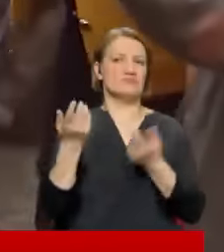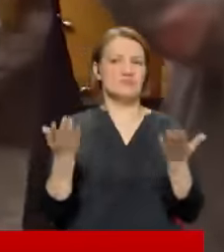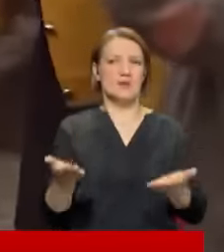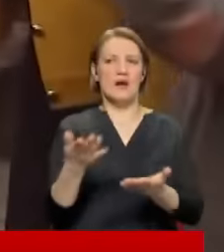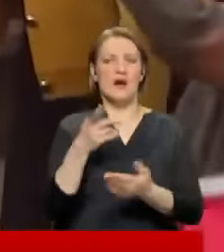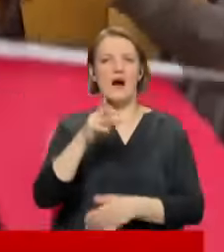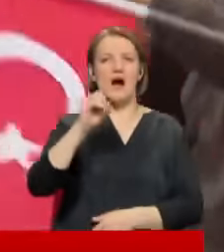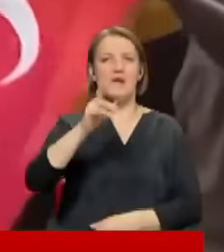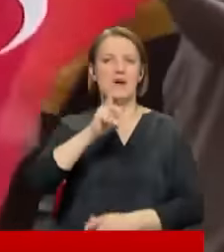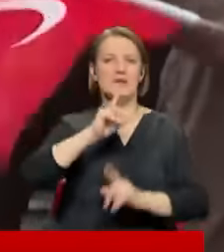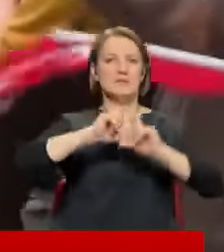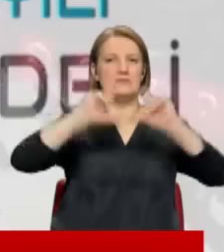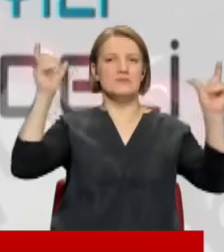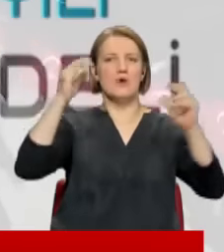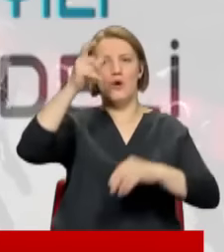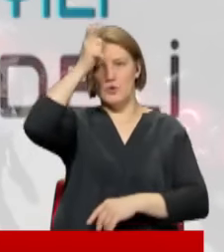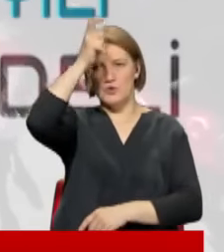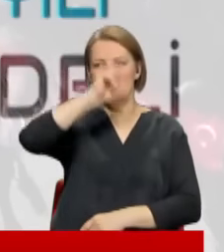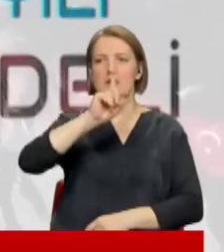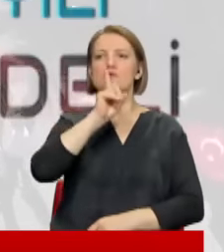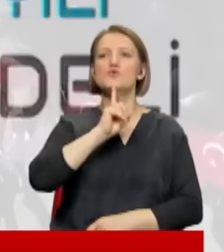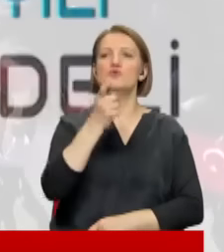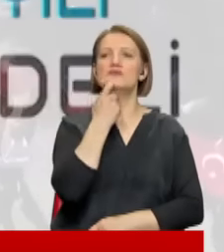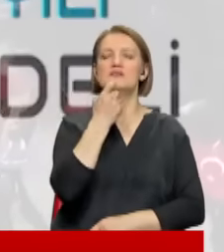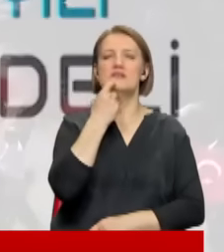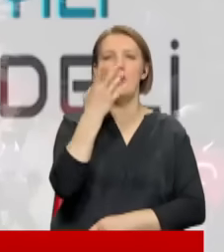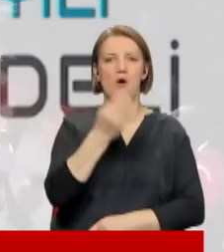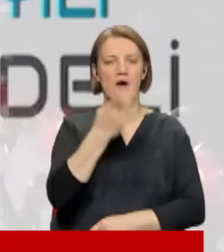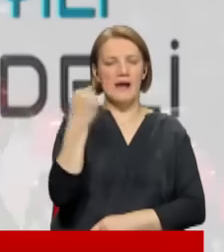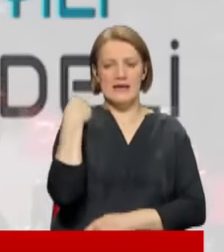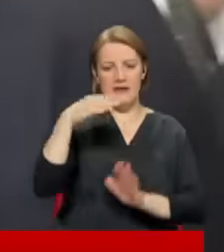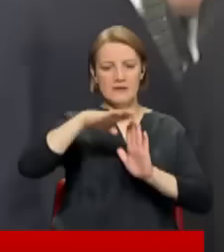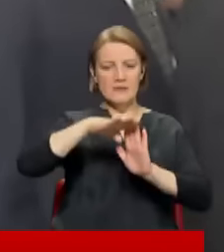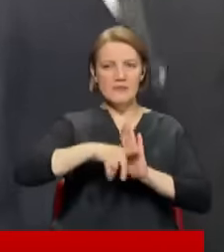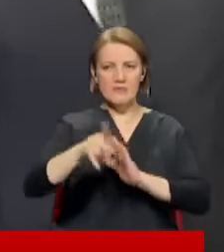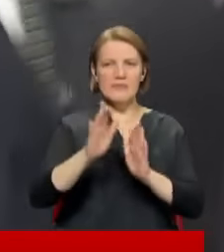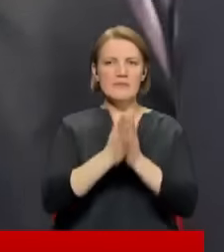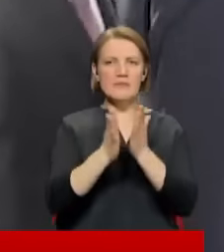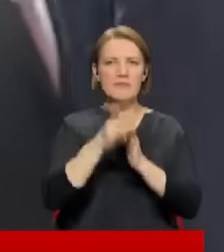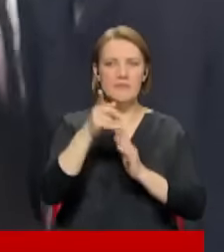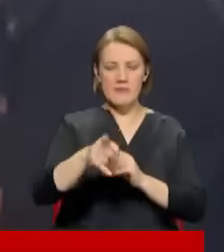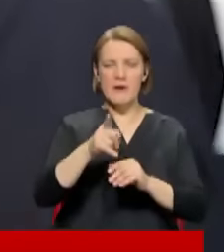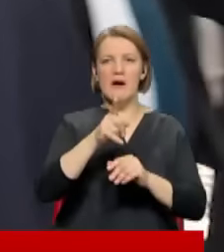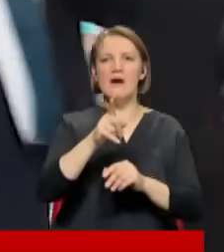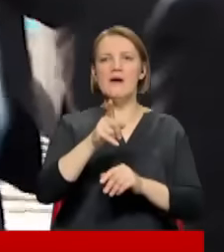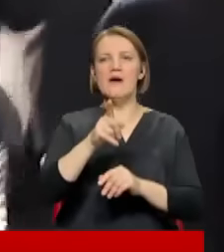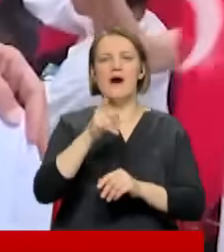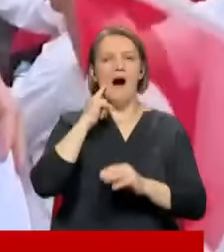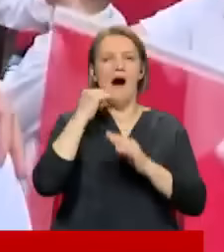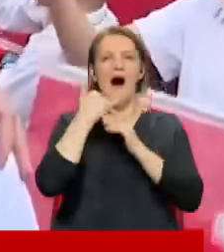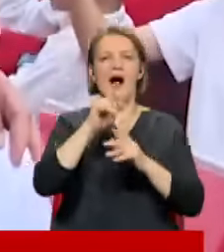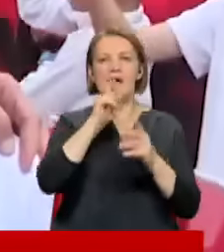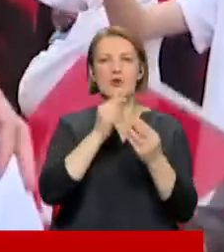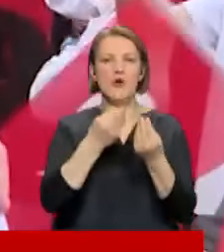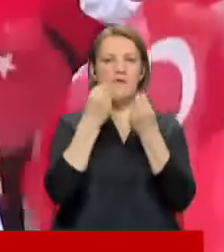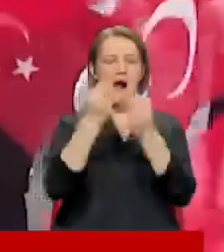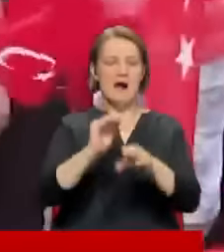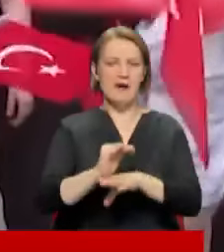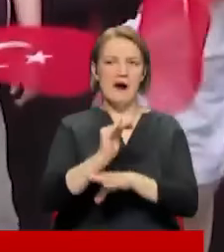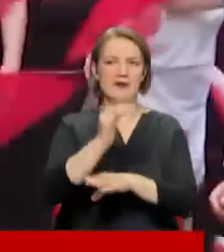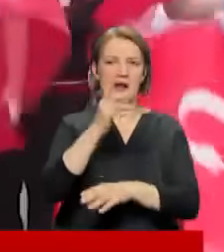AK Parti sloganı olan Türkiye Yüzyılı ismini taşıyan yeni müfredatı savunurken Cumhurbaşkanı'nın halka vaat ettiklerini